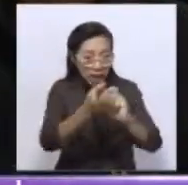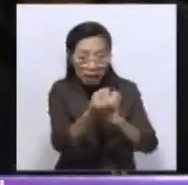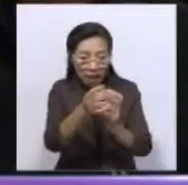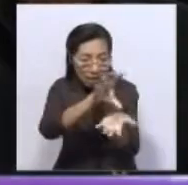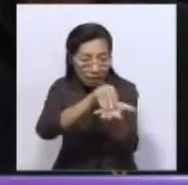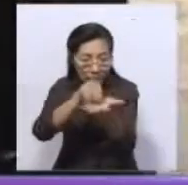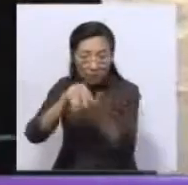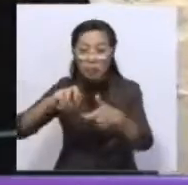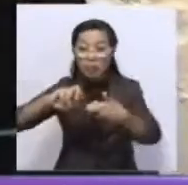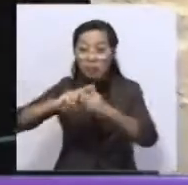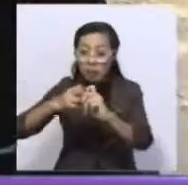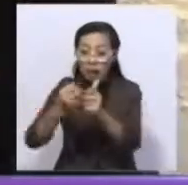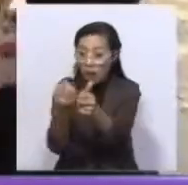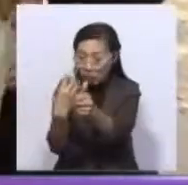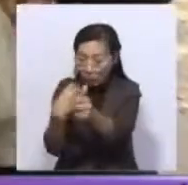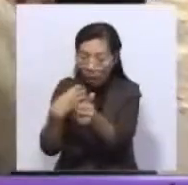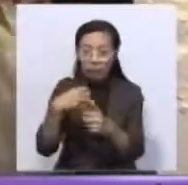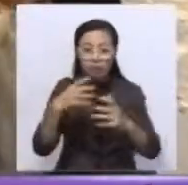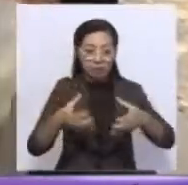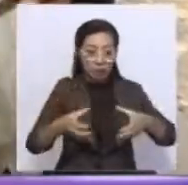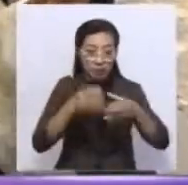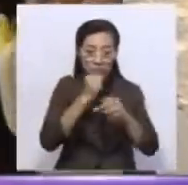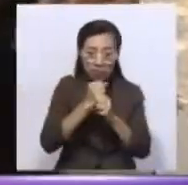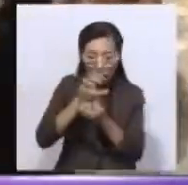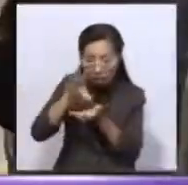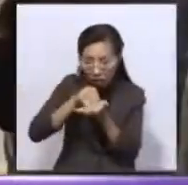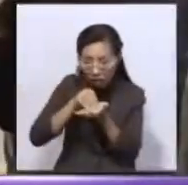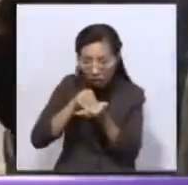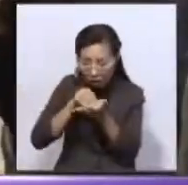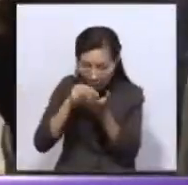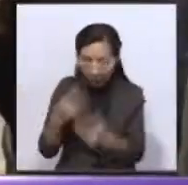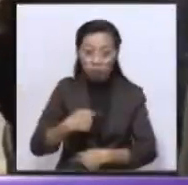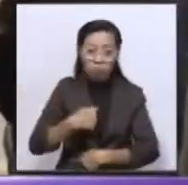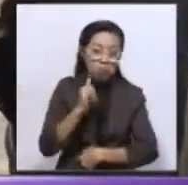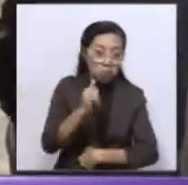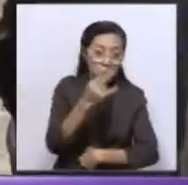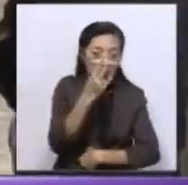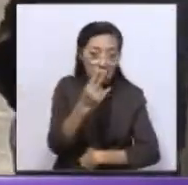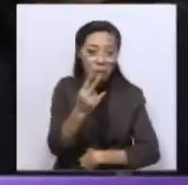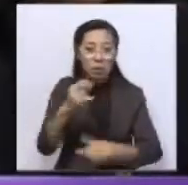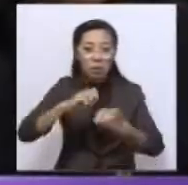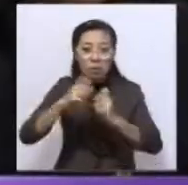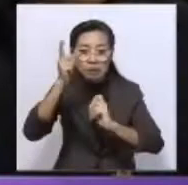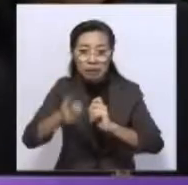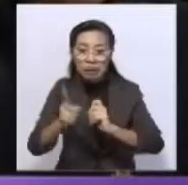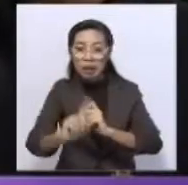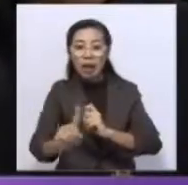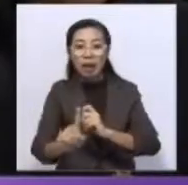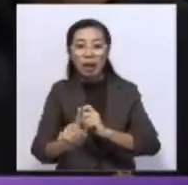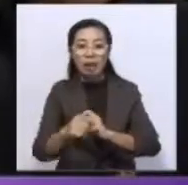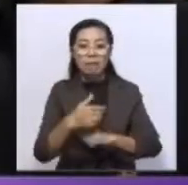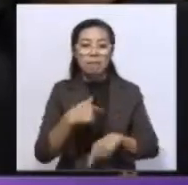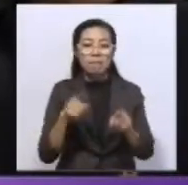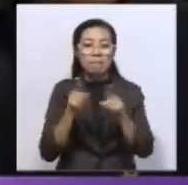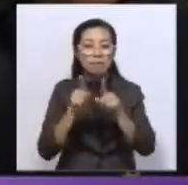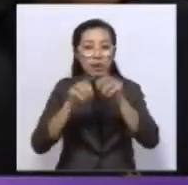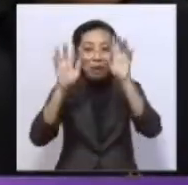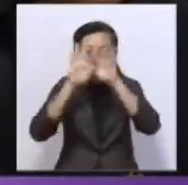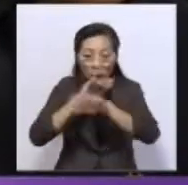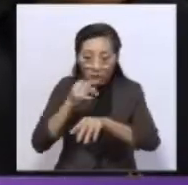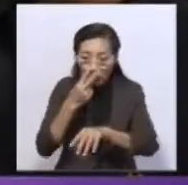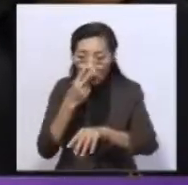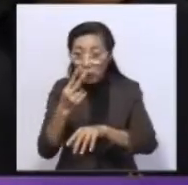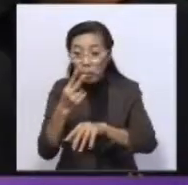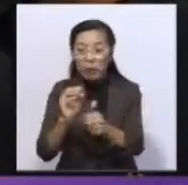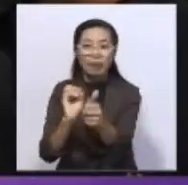ที่พี่น้องเสนอเนี่ยไม่ใช่แค่ฟังอย่างเดียวให้ไปดูพื้นที่ด้วยเป็นเหมือนโค้ดเหมือนเทร